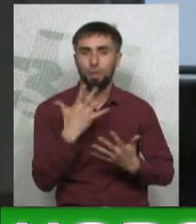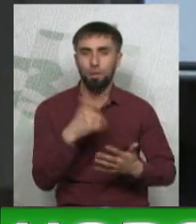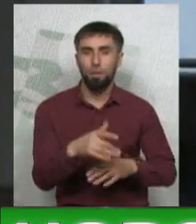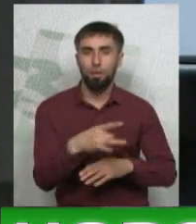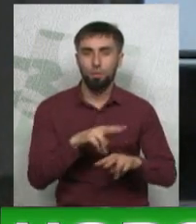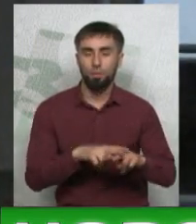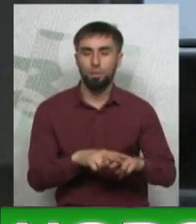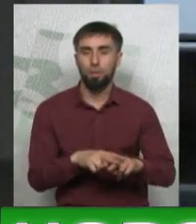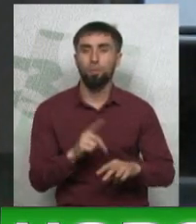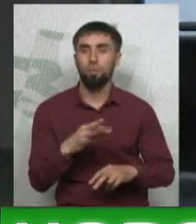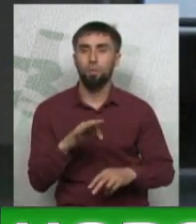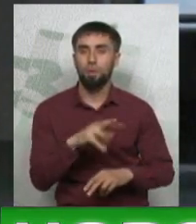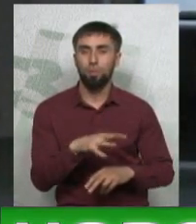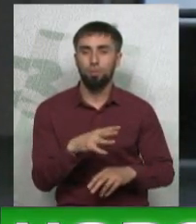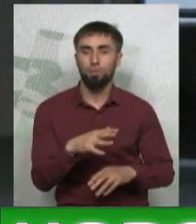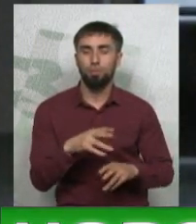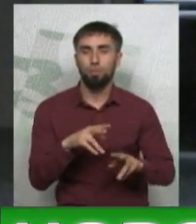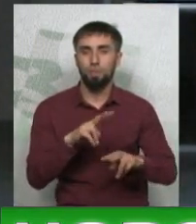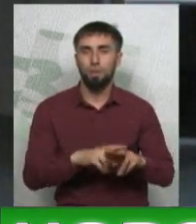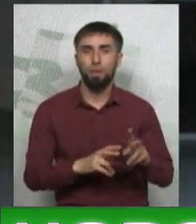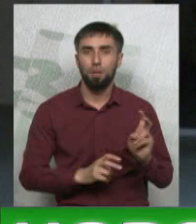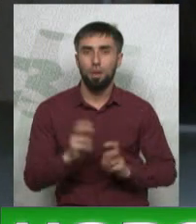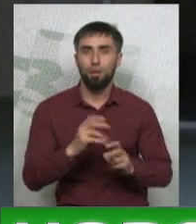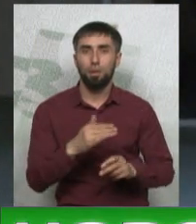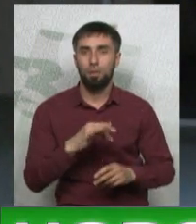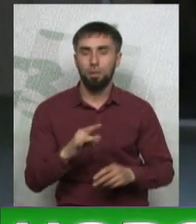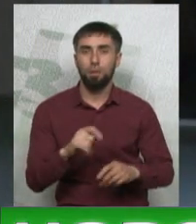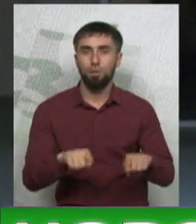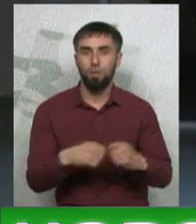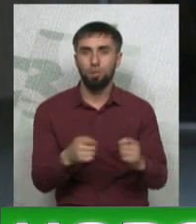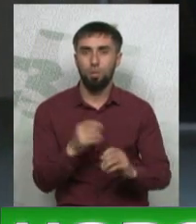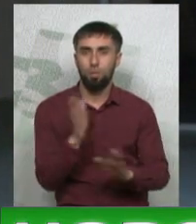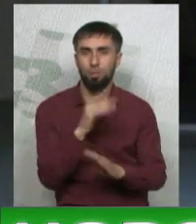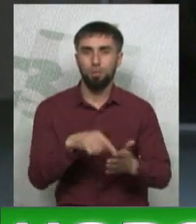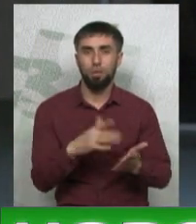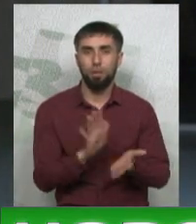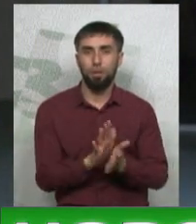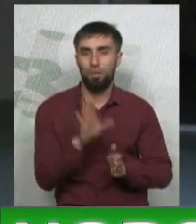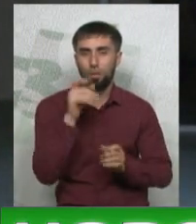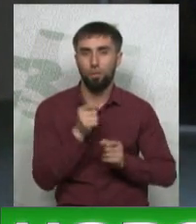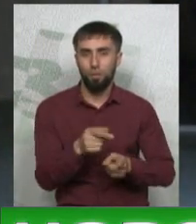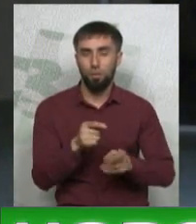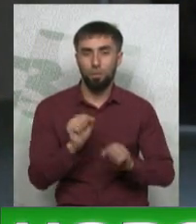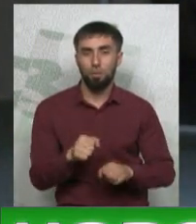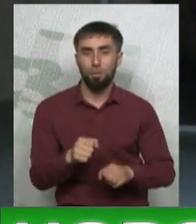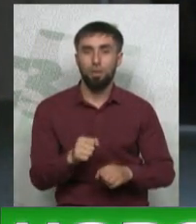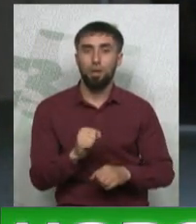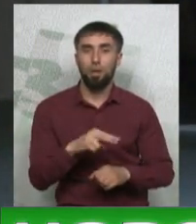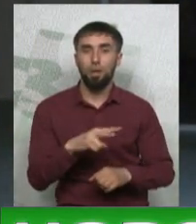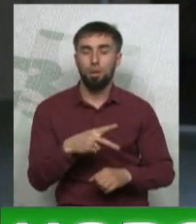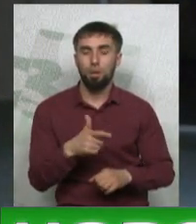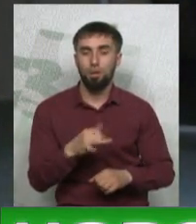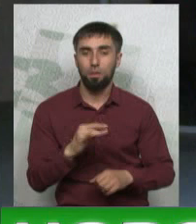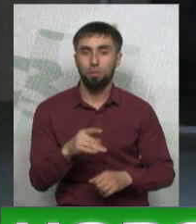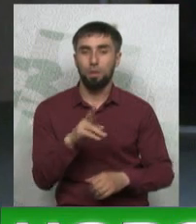такого-то метро, потому что там местный завод не поставил фильтра, и опять там нарушение экологии. Дальше алгоритм зашивает все